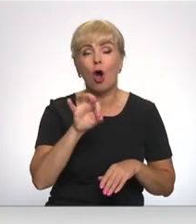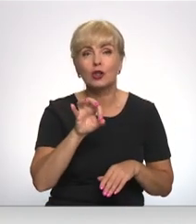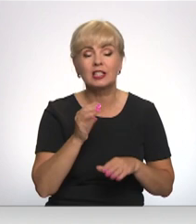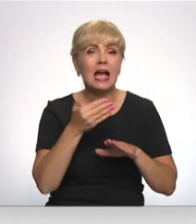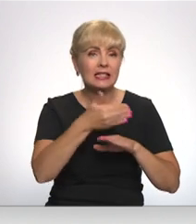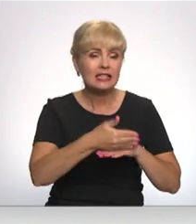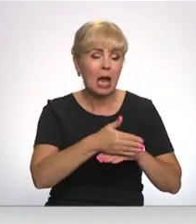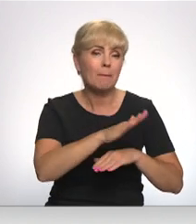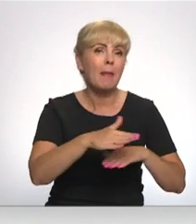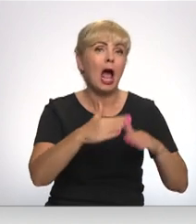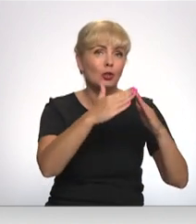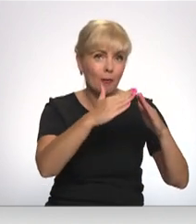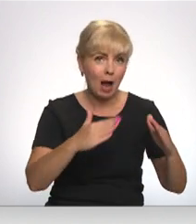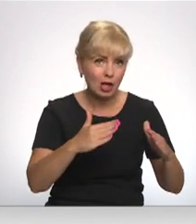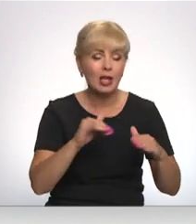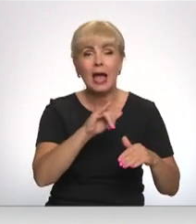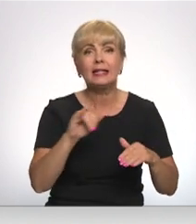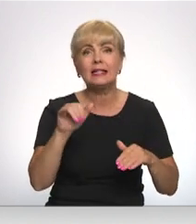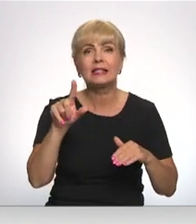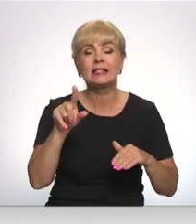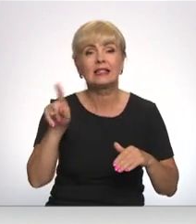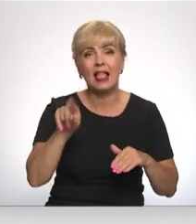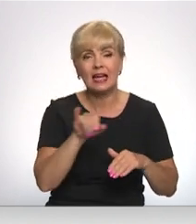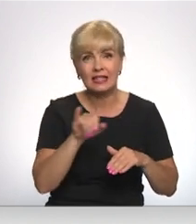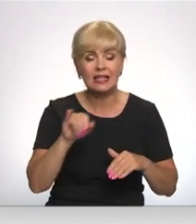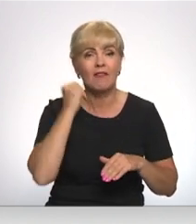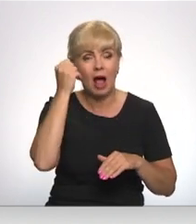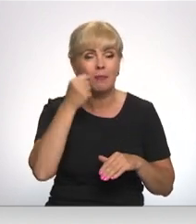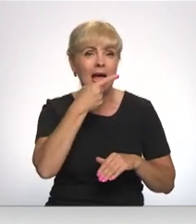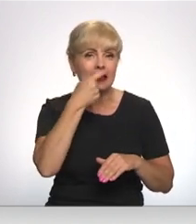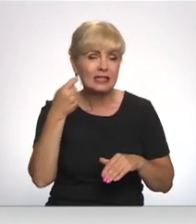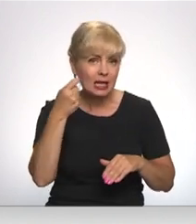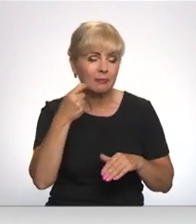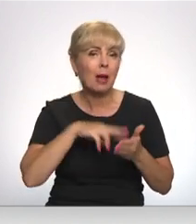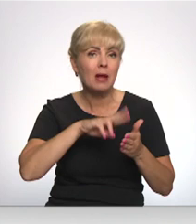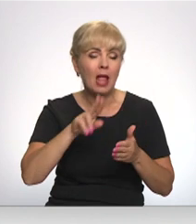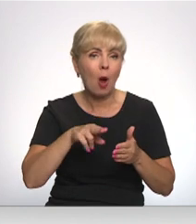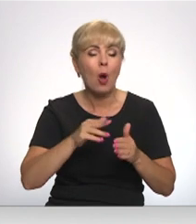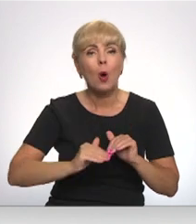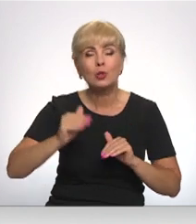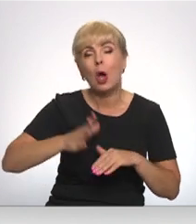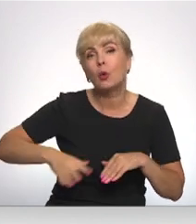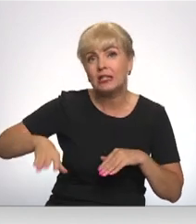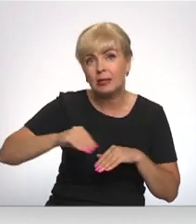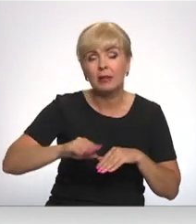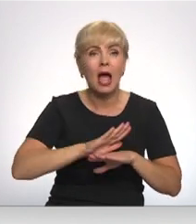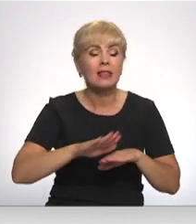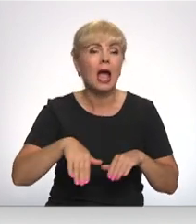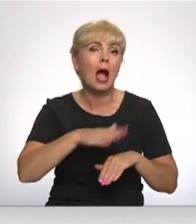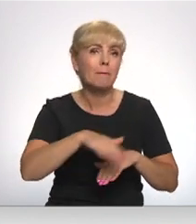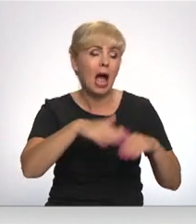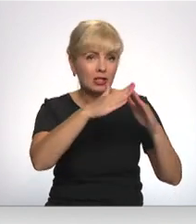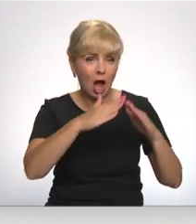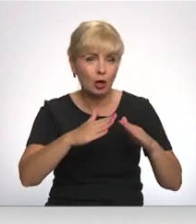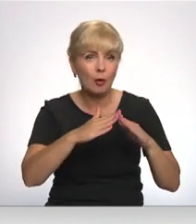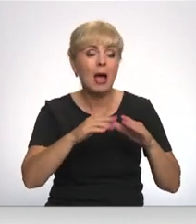ciemati. Izveidotās mājas Īslīcē un Valmierā ir ļaušas simtiem bērnu uzaugt ģimeniskākā vidē, nekā tas ir bērnamos